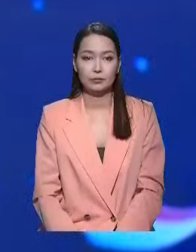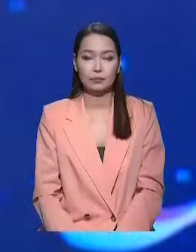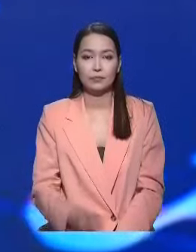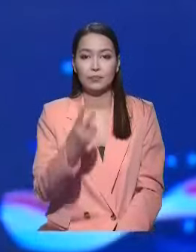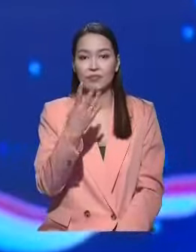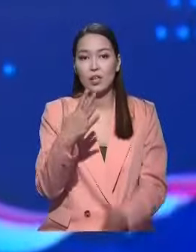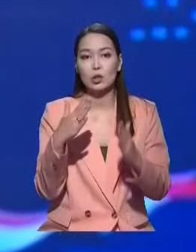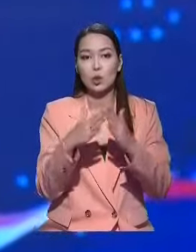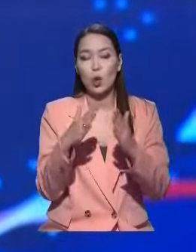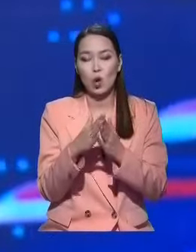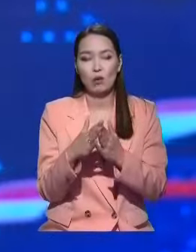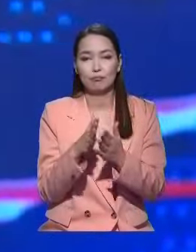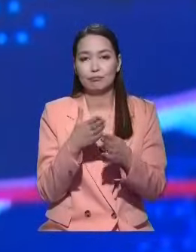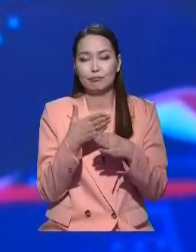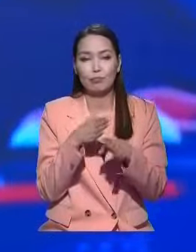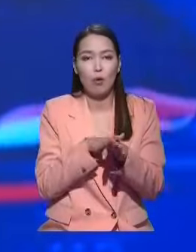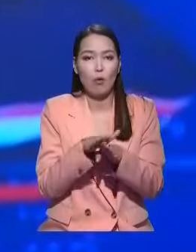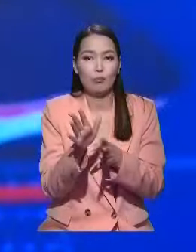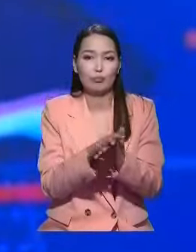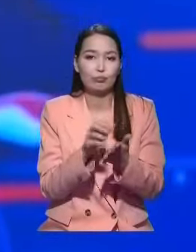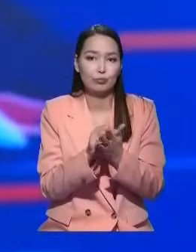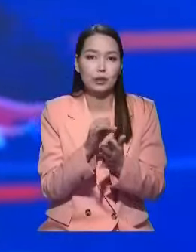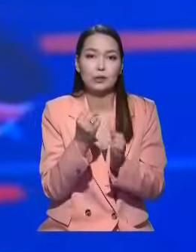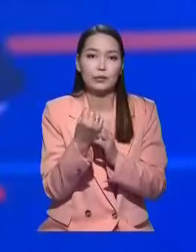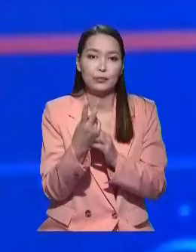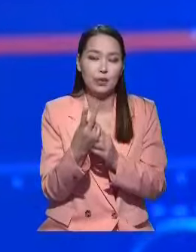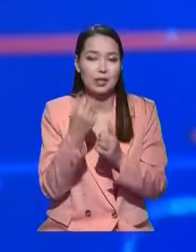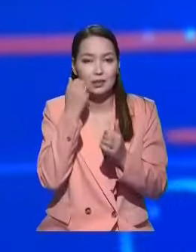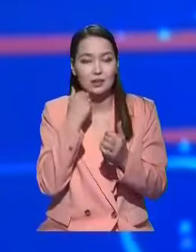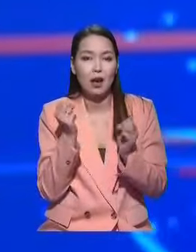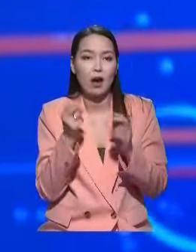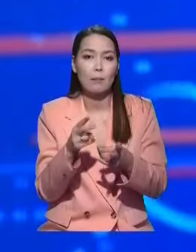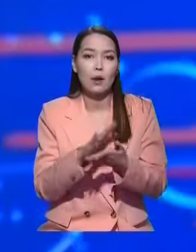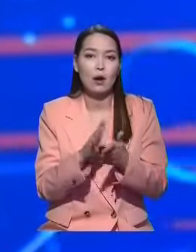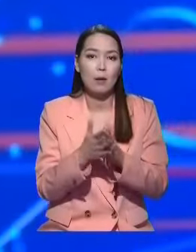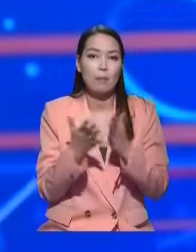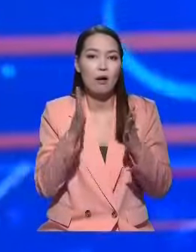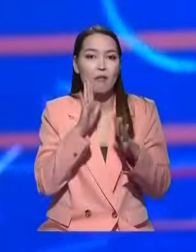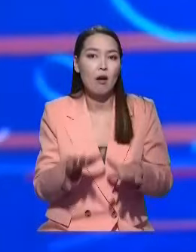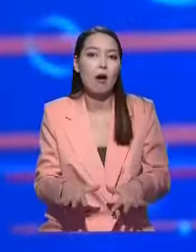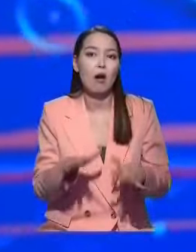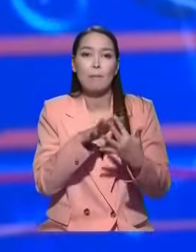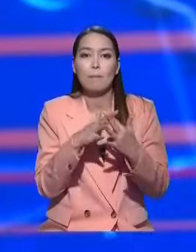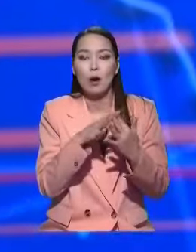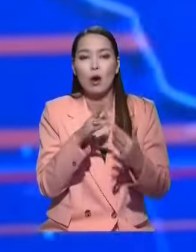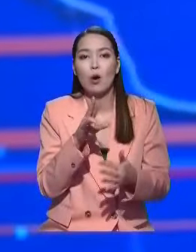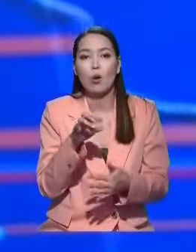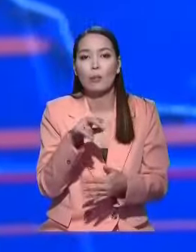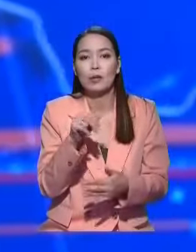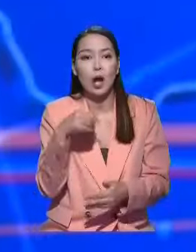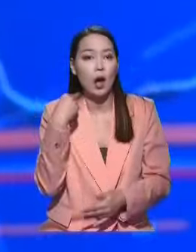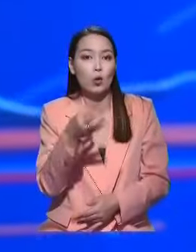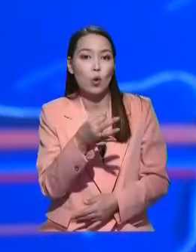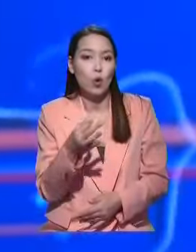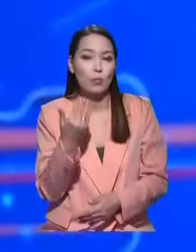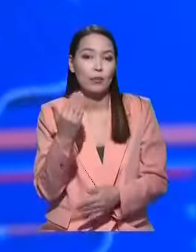25 домов разрушены полностью ещё 12 в аварийном состоянии большая вода не Обошла и посёлок кобда Актюбинской области его